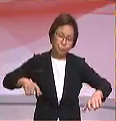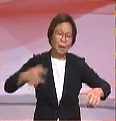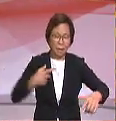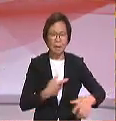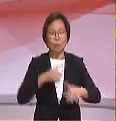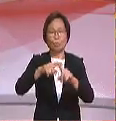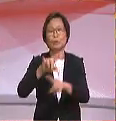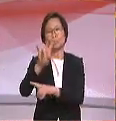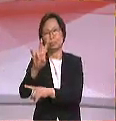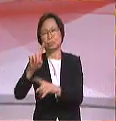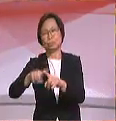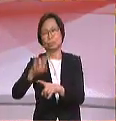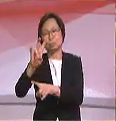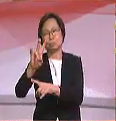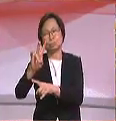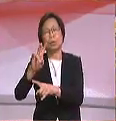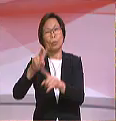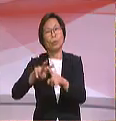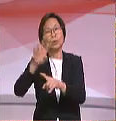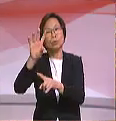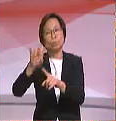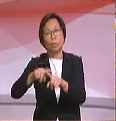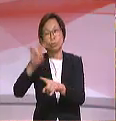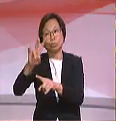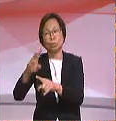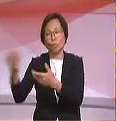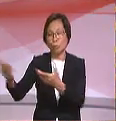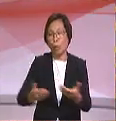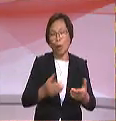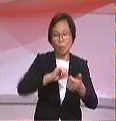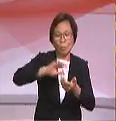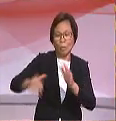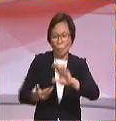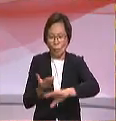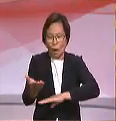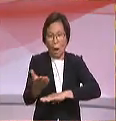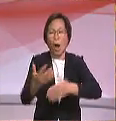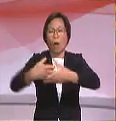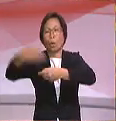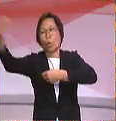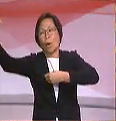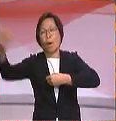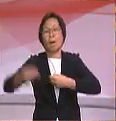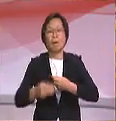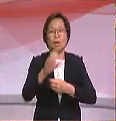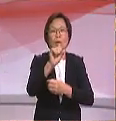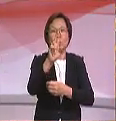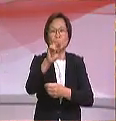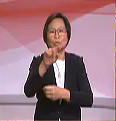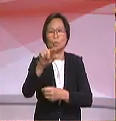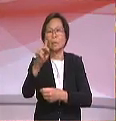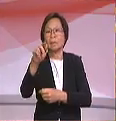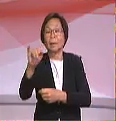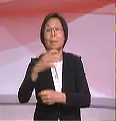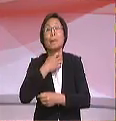kita bulan 7 usai bulan 7 kita bahwa opsi lain kecoa kita dada latihan disukai Slamet hampir dua bulan